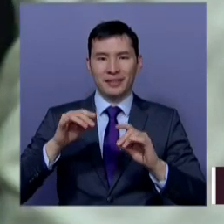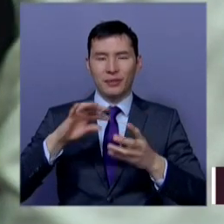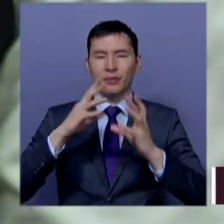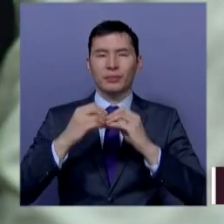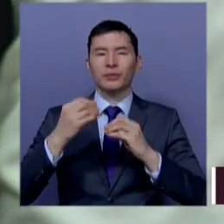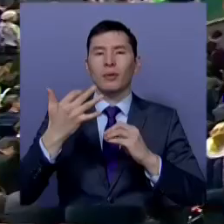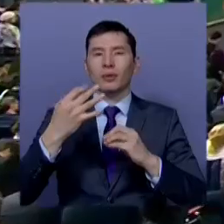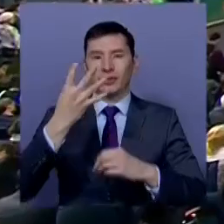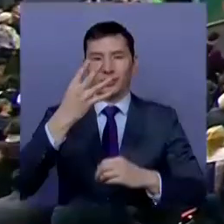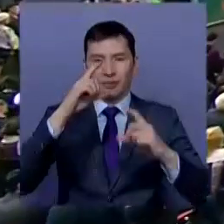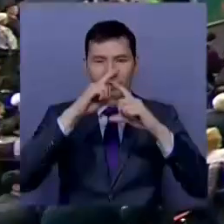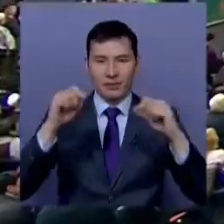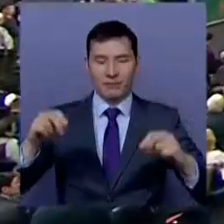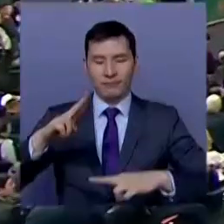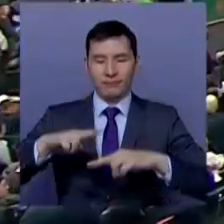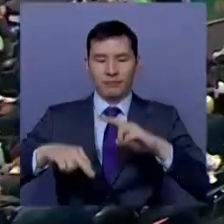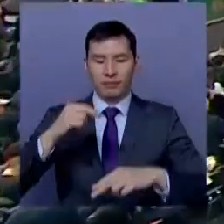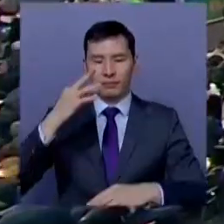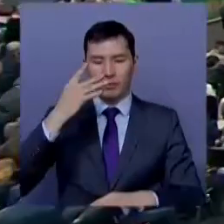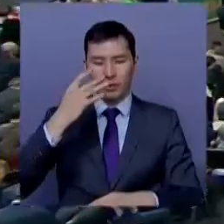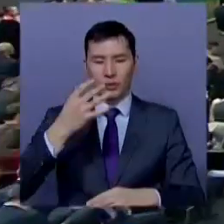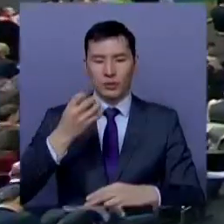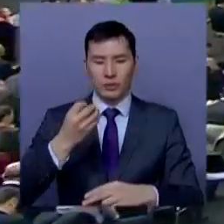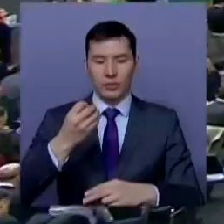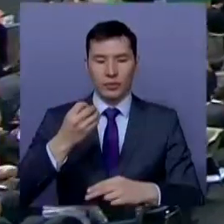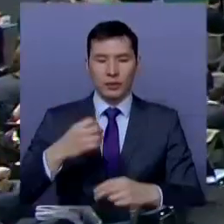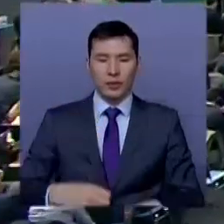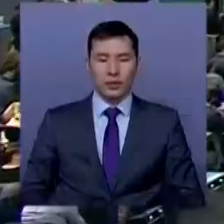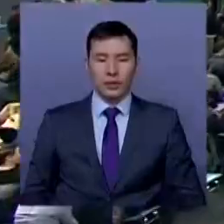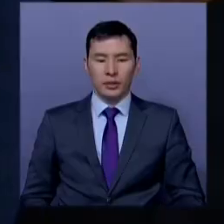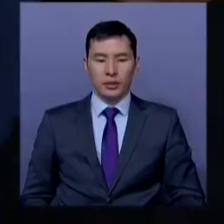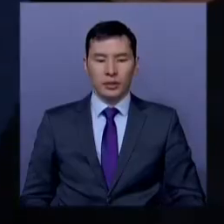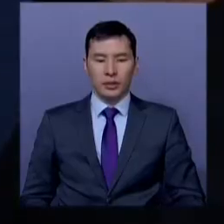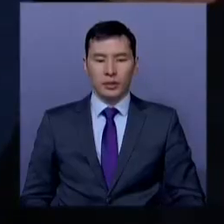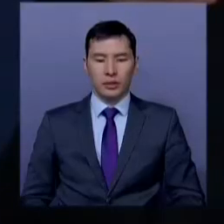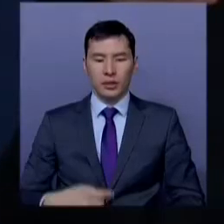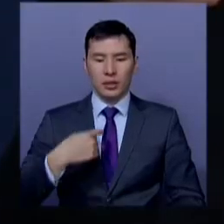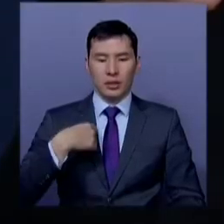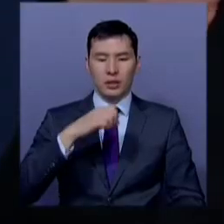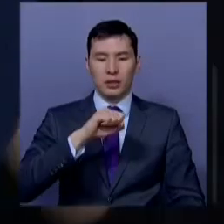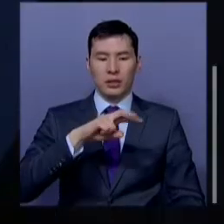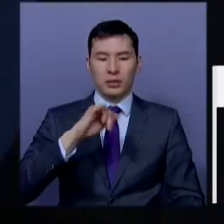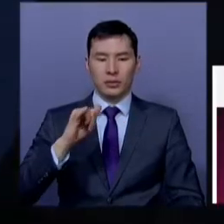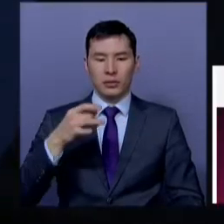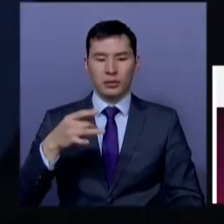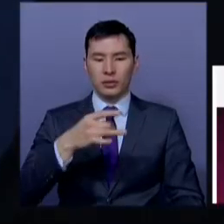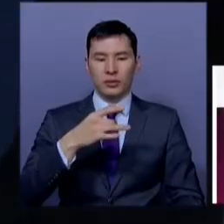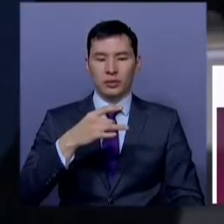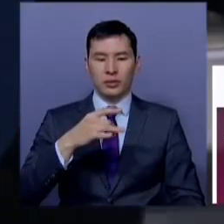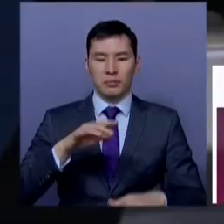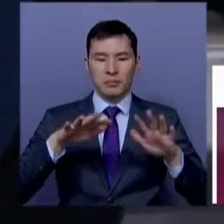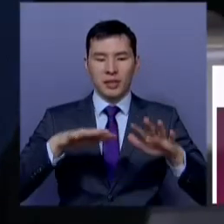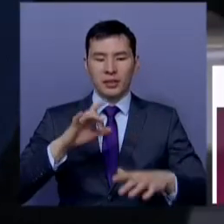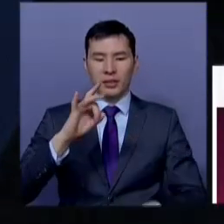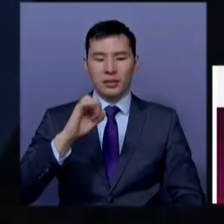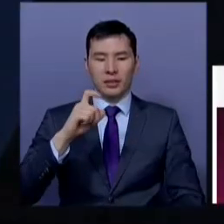беретін мектептердегі тапшылықты 30 мың орынға дейін азайтуға мүмкіндік береді. Мен Алатау ауданы Рақат шағын